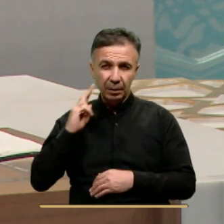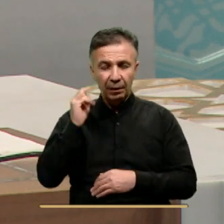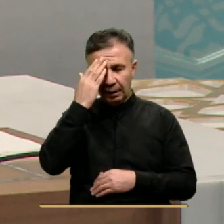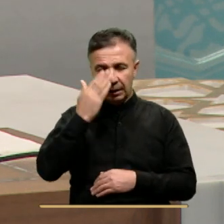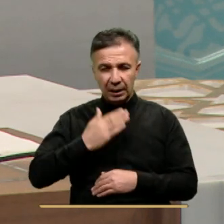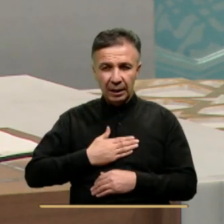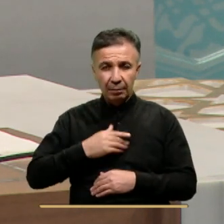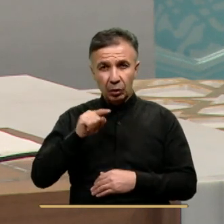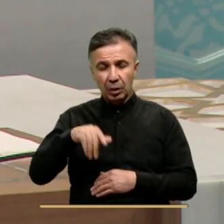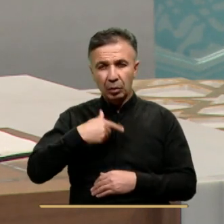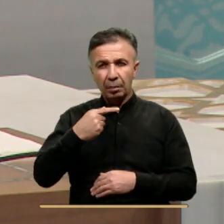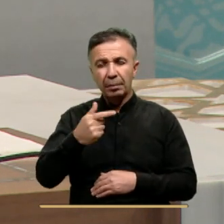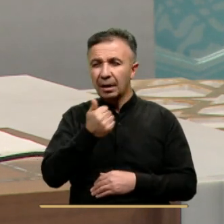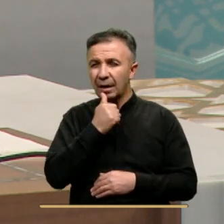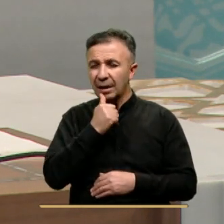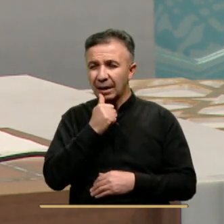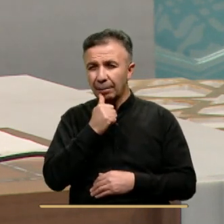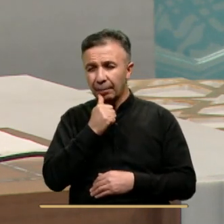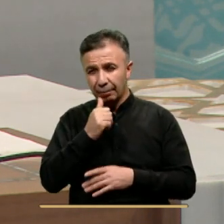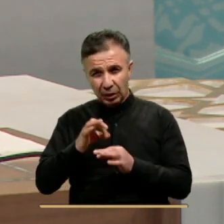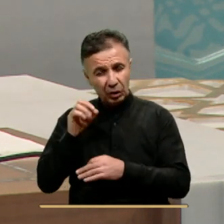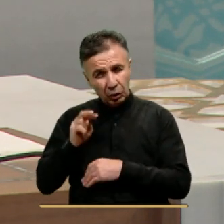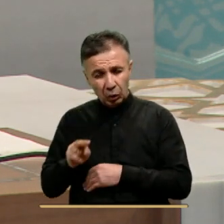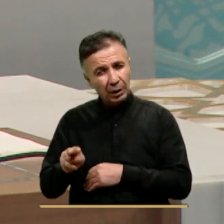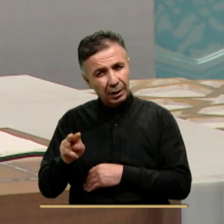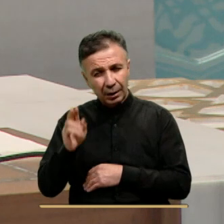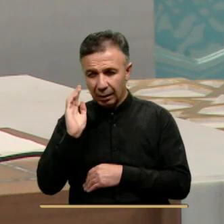peygamberimiz bir adam diyor yola çıkar